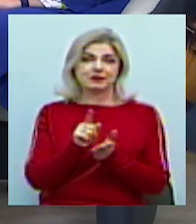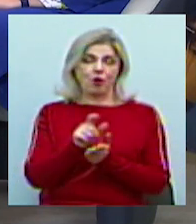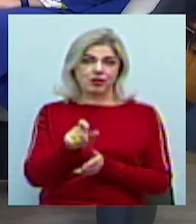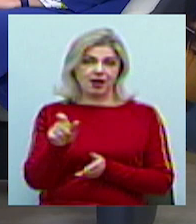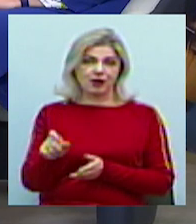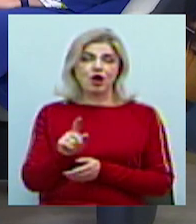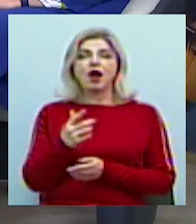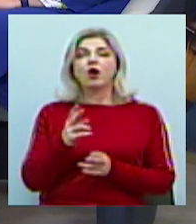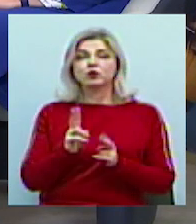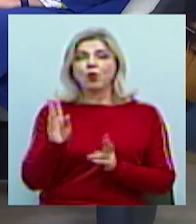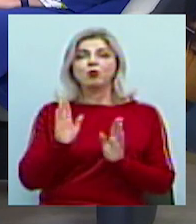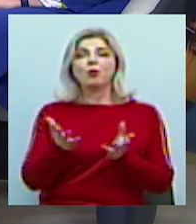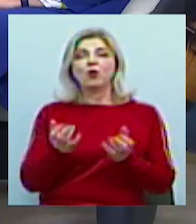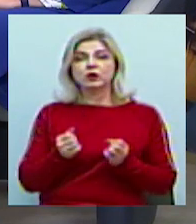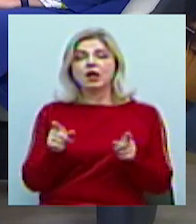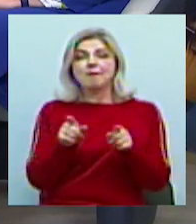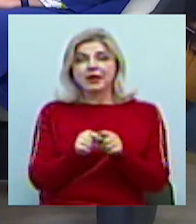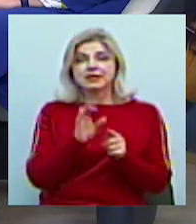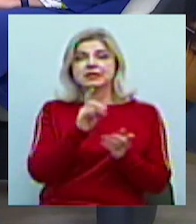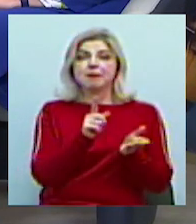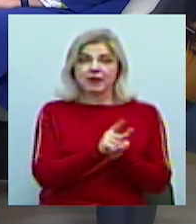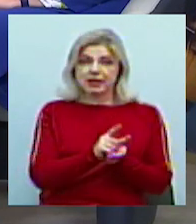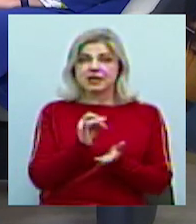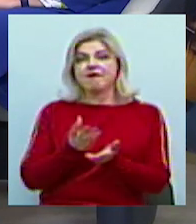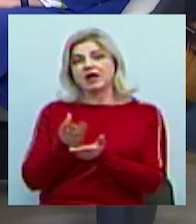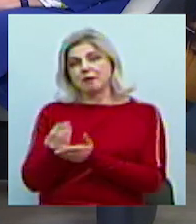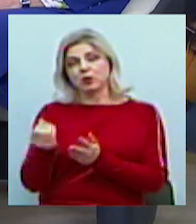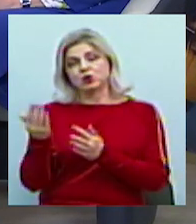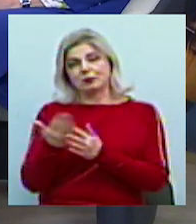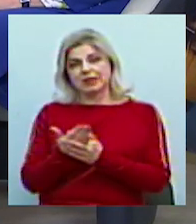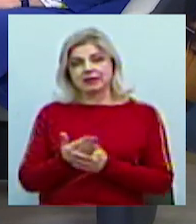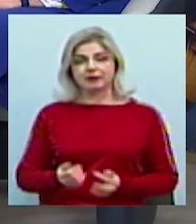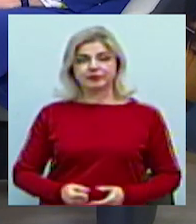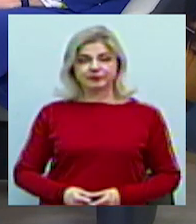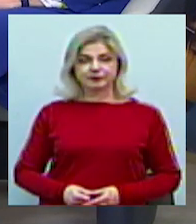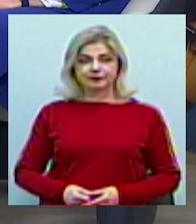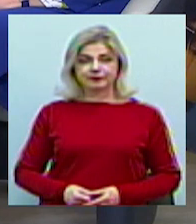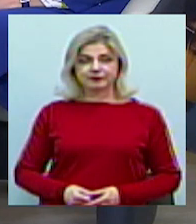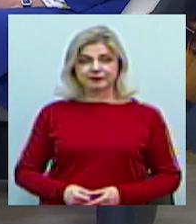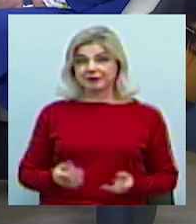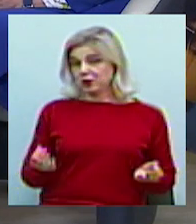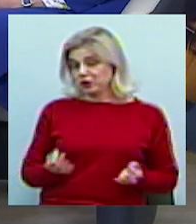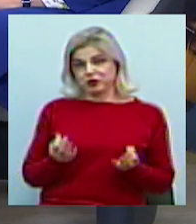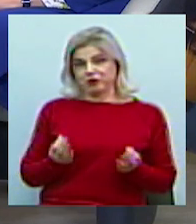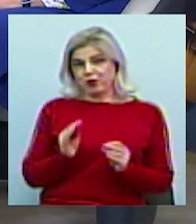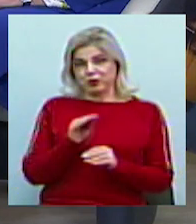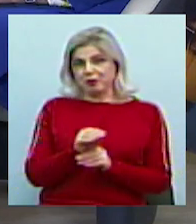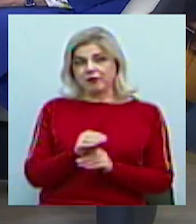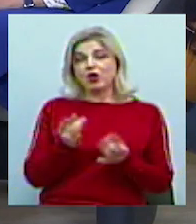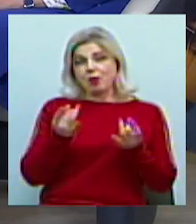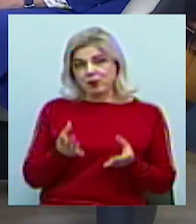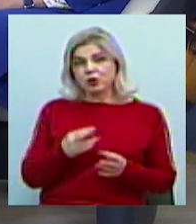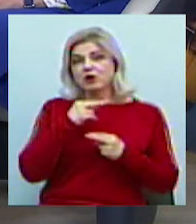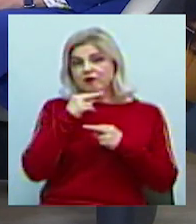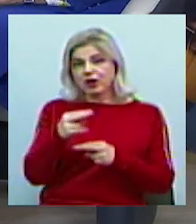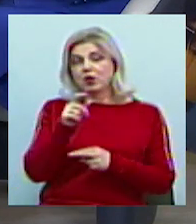які будуть отримувати разом з пенсією і виплати субсидії? Ну, в принципі, нічого, але просто звернути